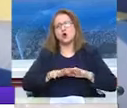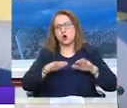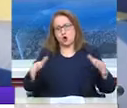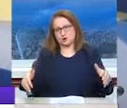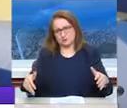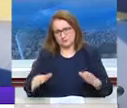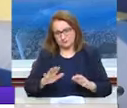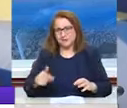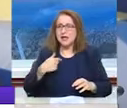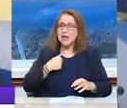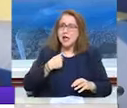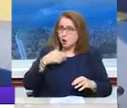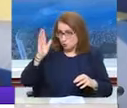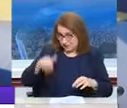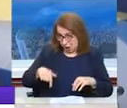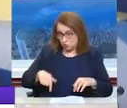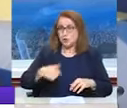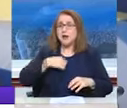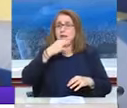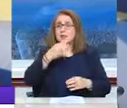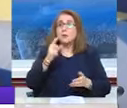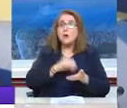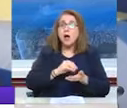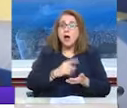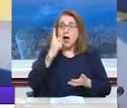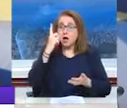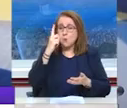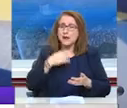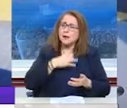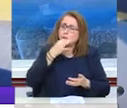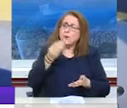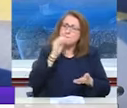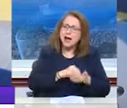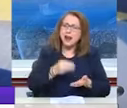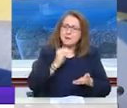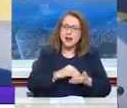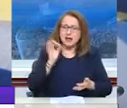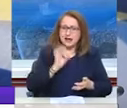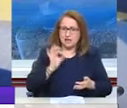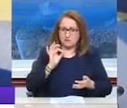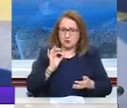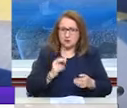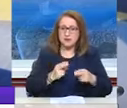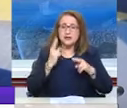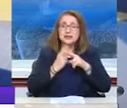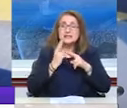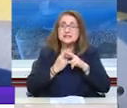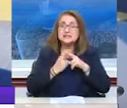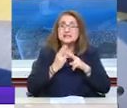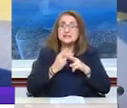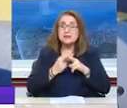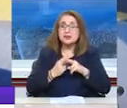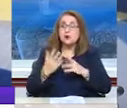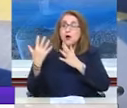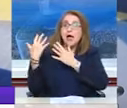κλείνοντας, να επαναλάβω ό,τι είχα επισημάνει κατά την πρώτη συνάντησή μας. Η αλληλέγγυα συνευθύνη